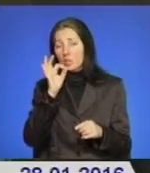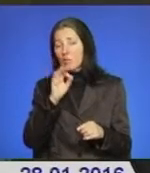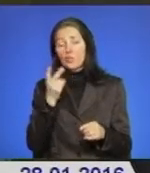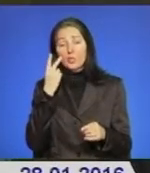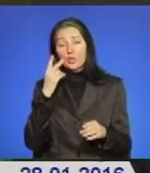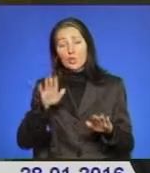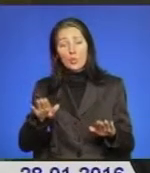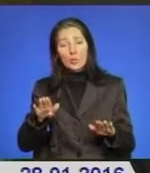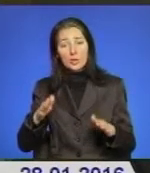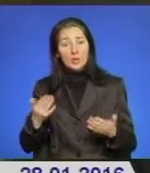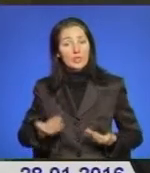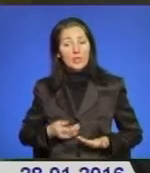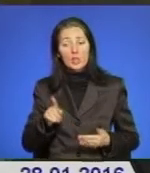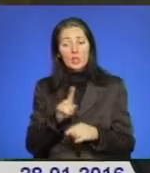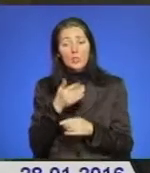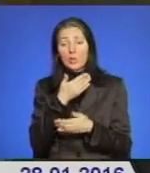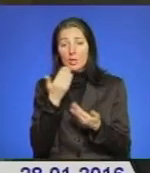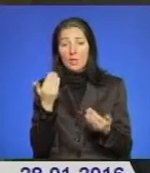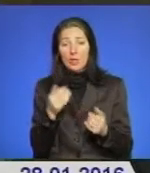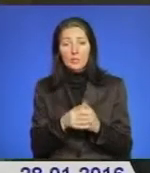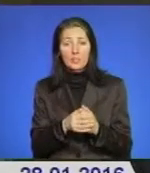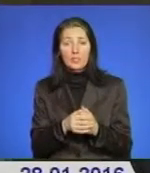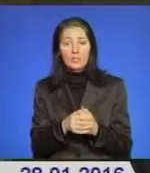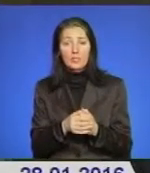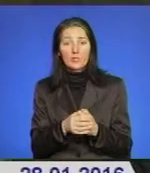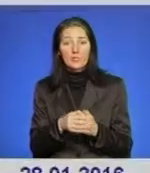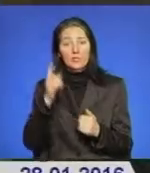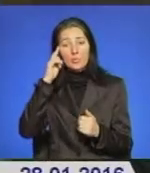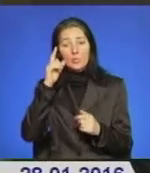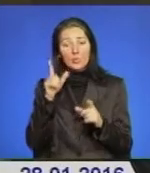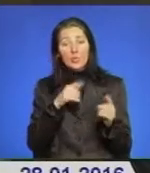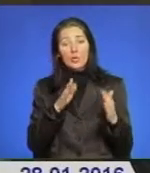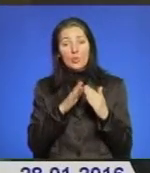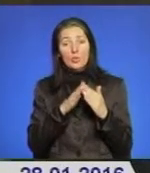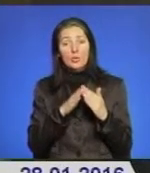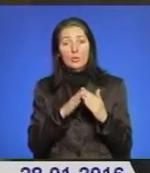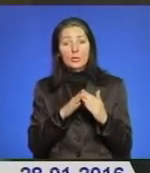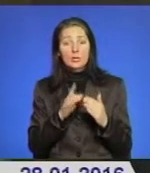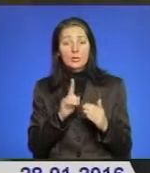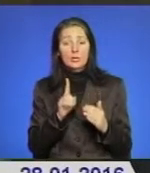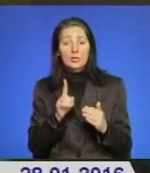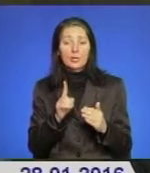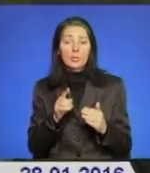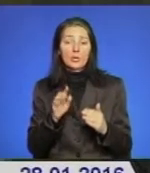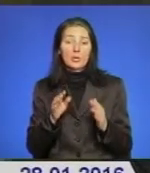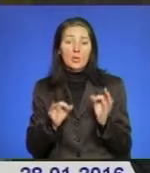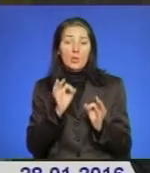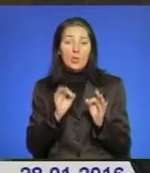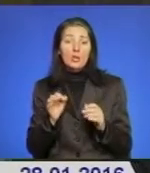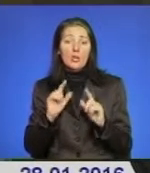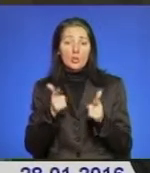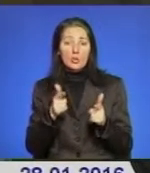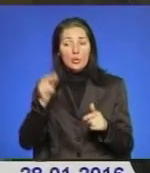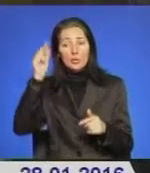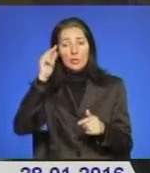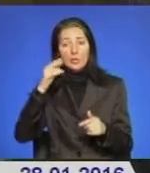я додому якась поручити візу і буду обратно, щоб буду нормально поступити і вчитися. У мене